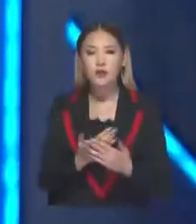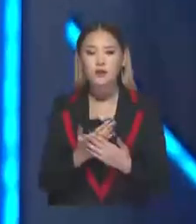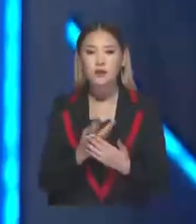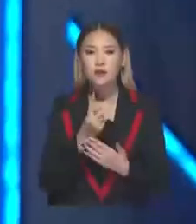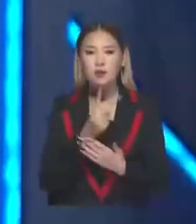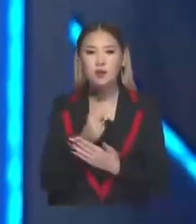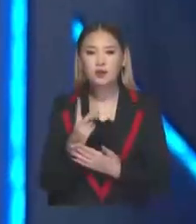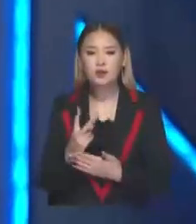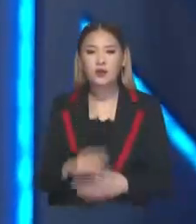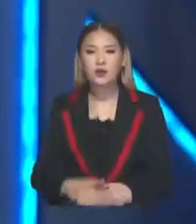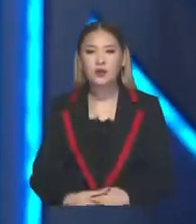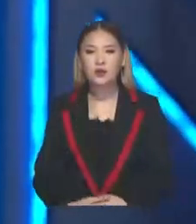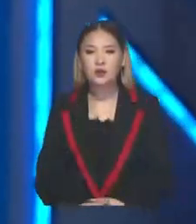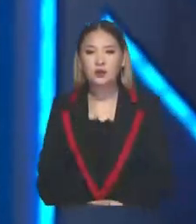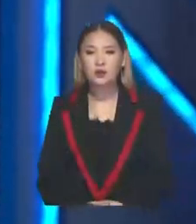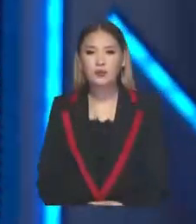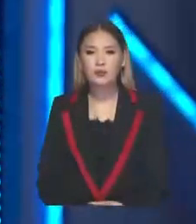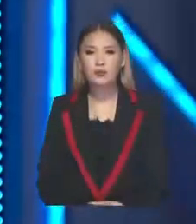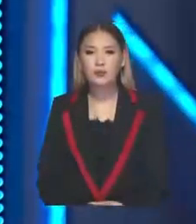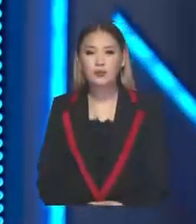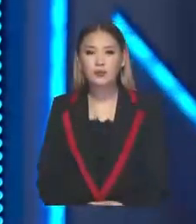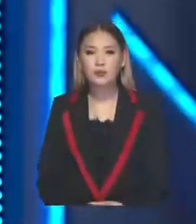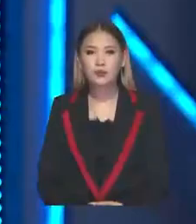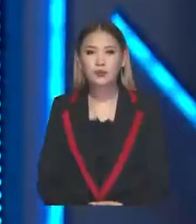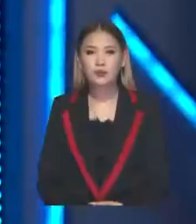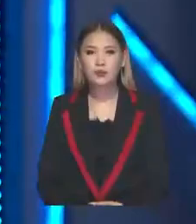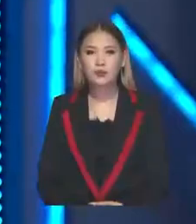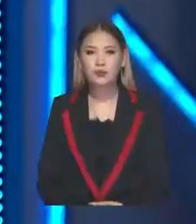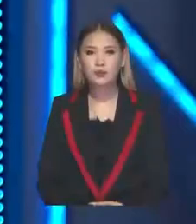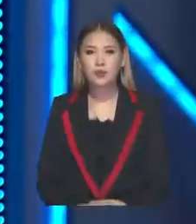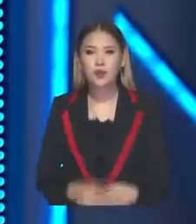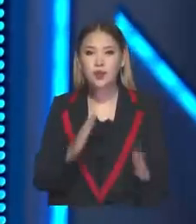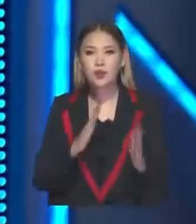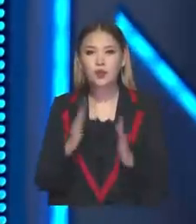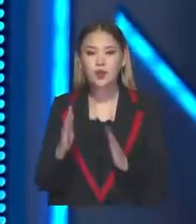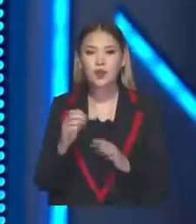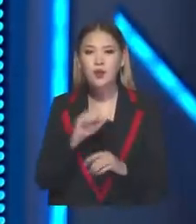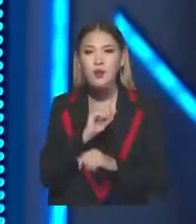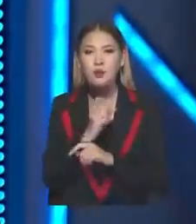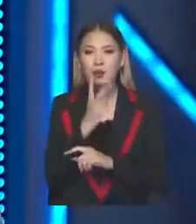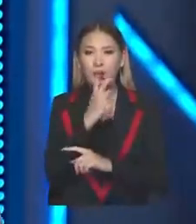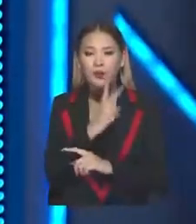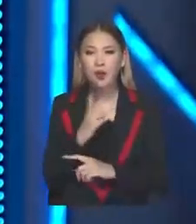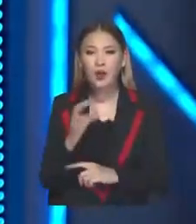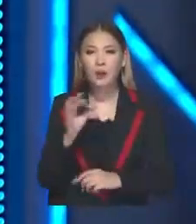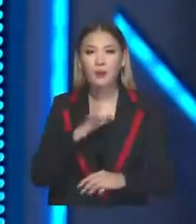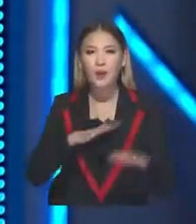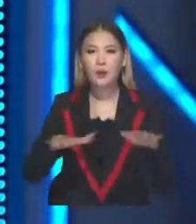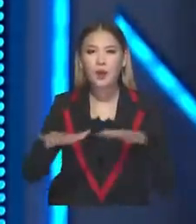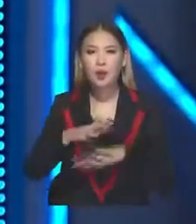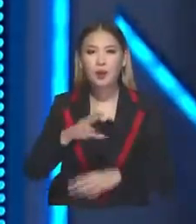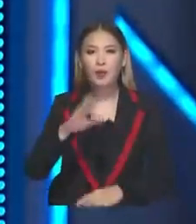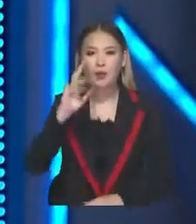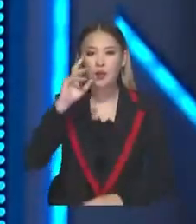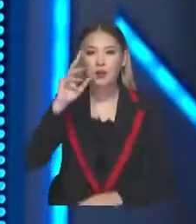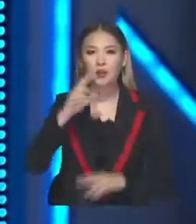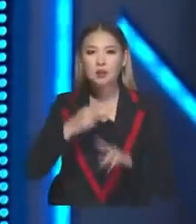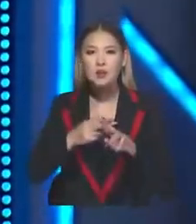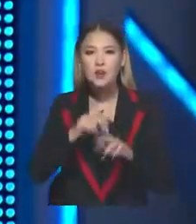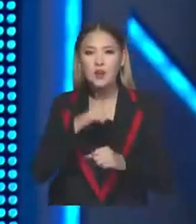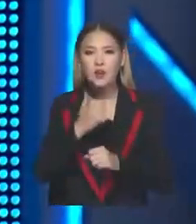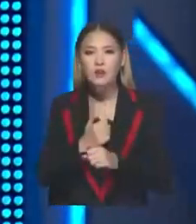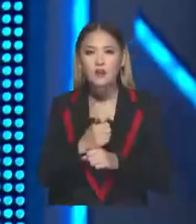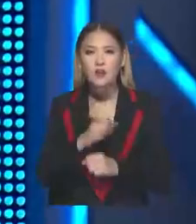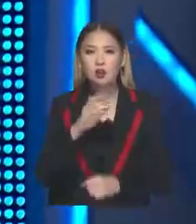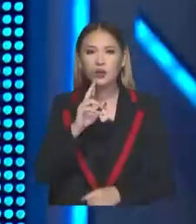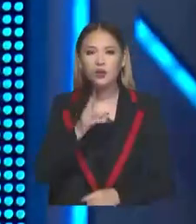Карбозов, және де сурдоаудармашы Жансұлу Ерланқызы. Әрқайсына рет-ретімен тоқталайық. Мемлекет басшысы Қасым-Жомарт Тоқаев